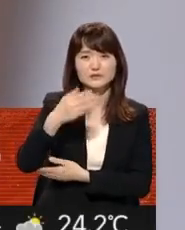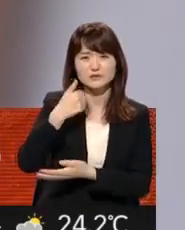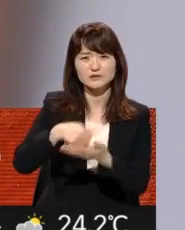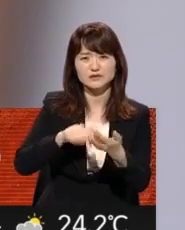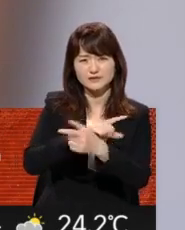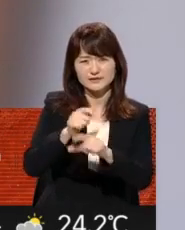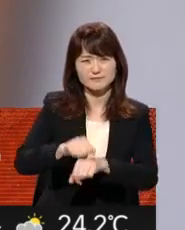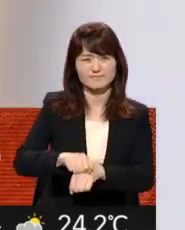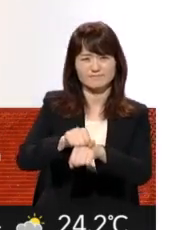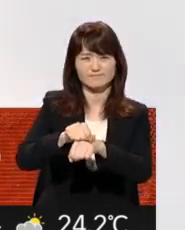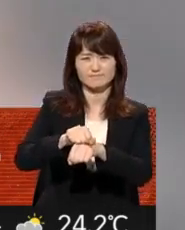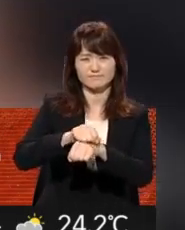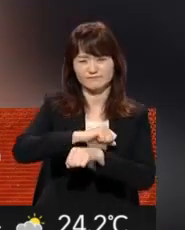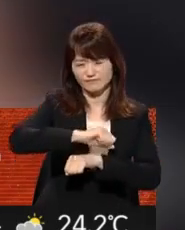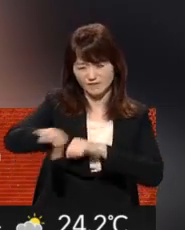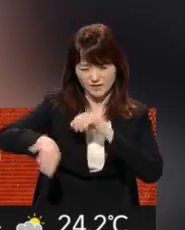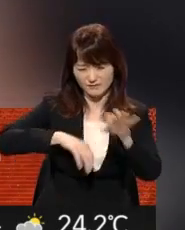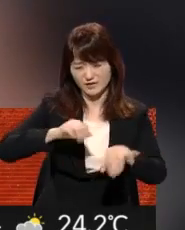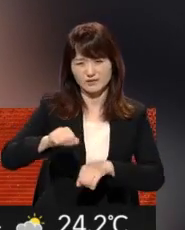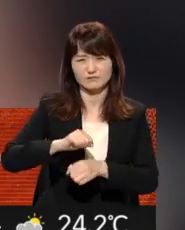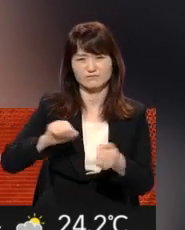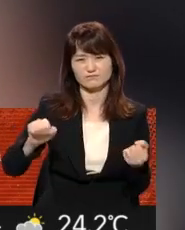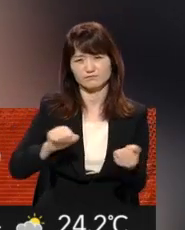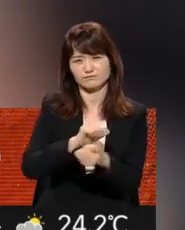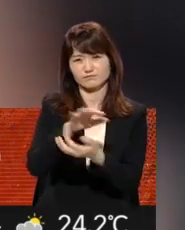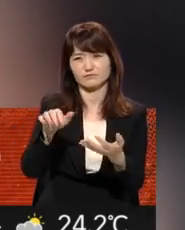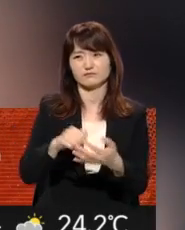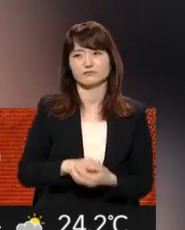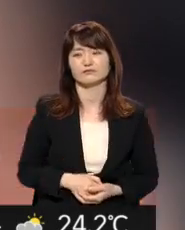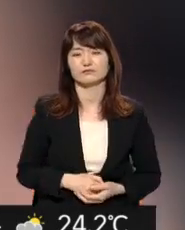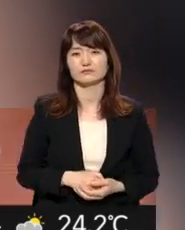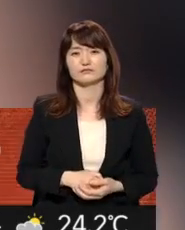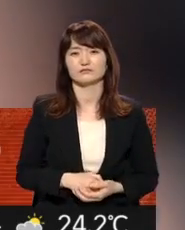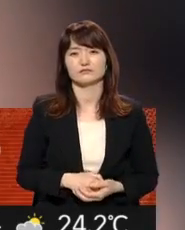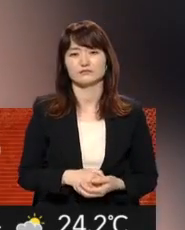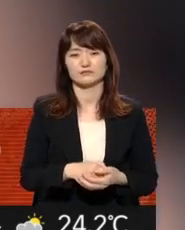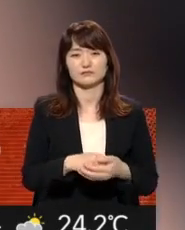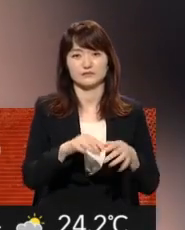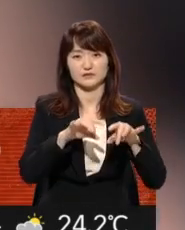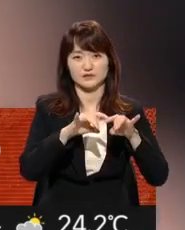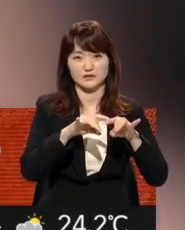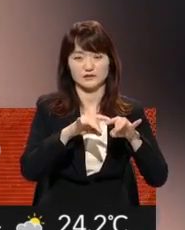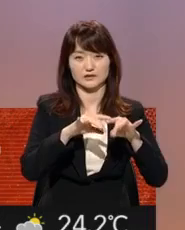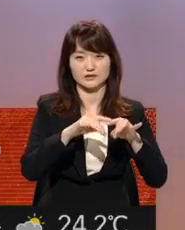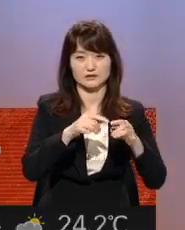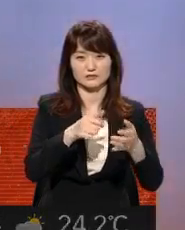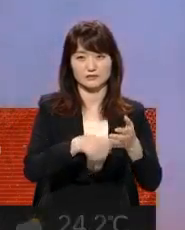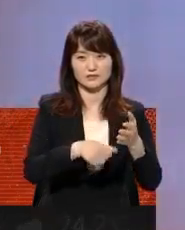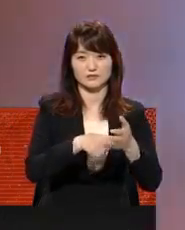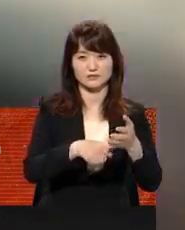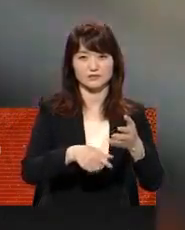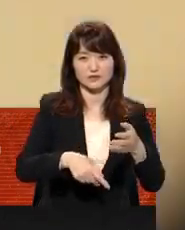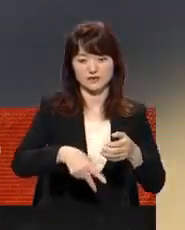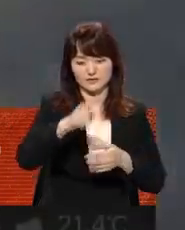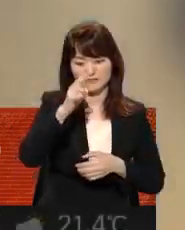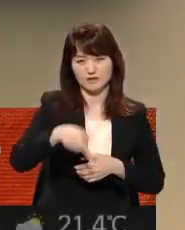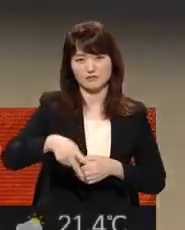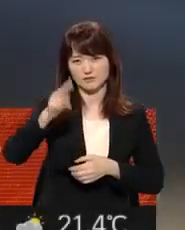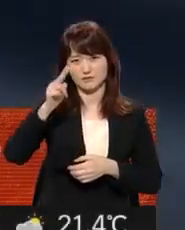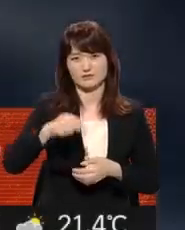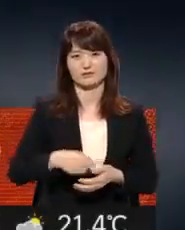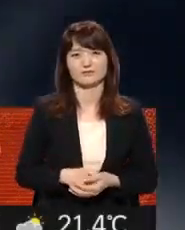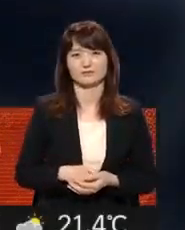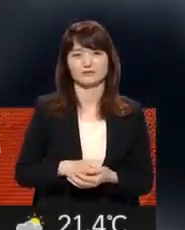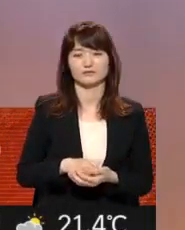식자재 창고를 쑥대밭으로 만들어 놓은 겁니다. 심지어 카운터에 있던 전자제품 콘센트를요, 가위로 싹둑 잘라버리기도 했습니다. 아이고야.